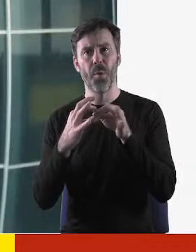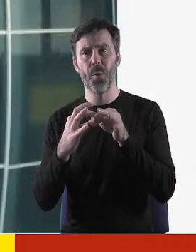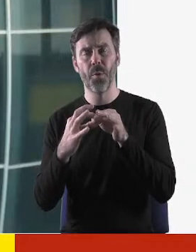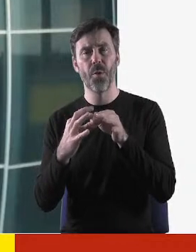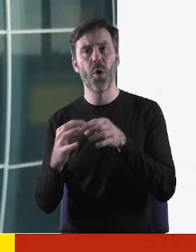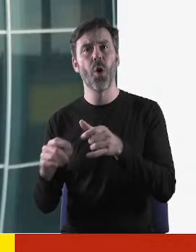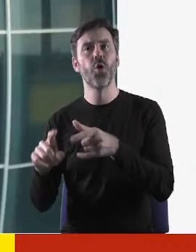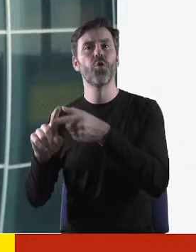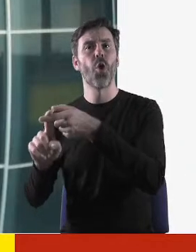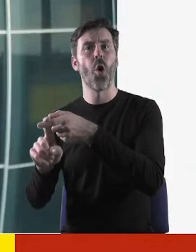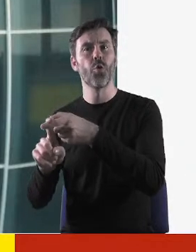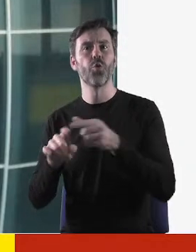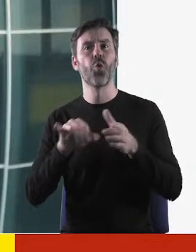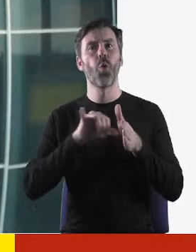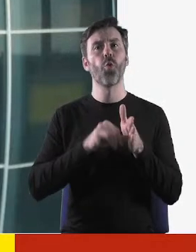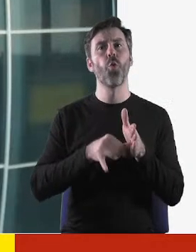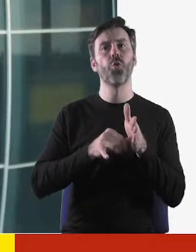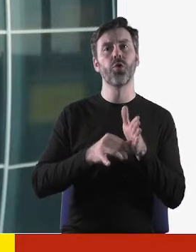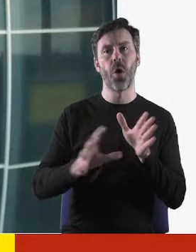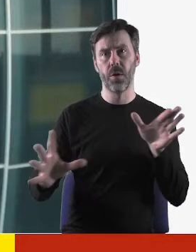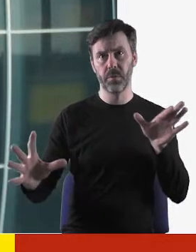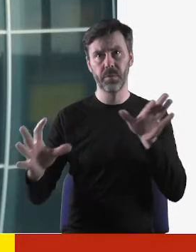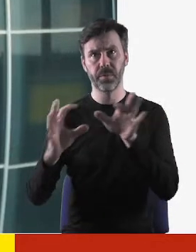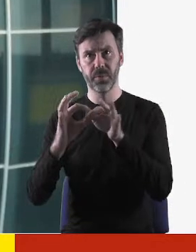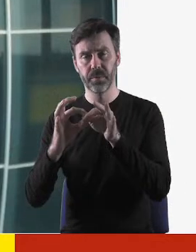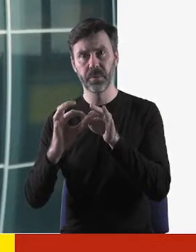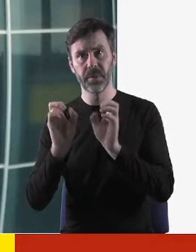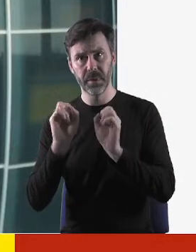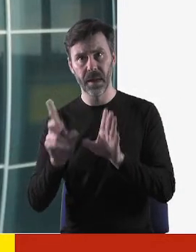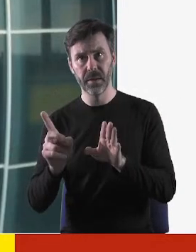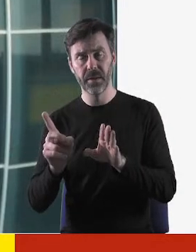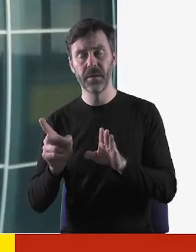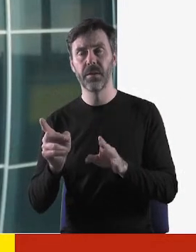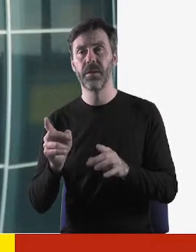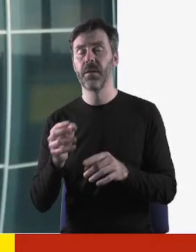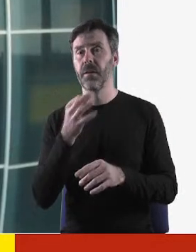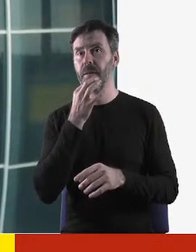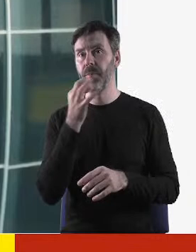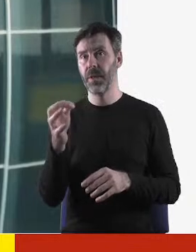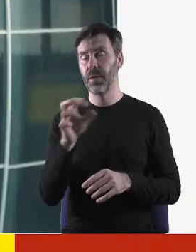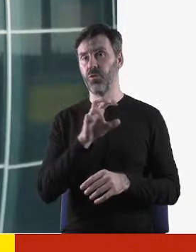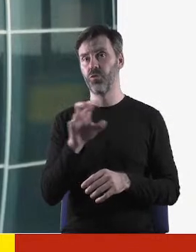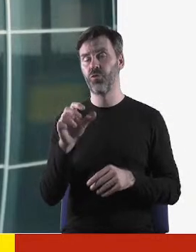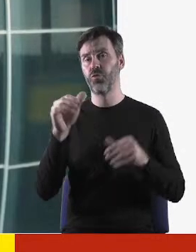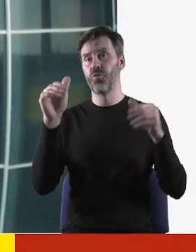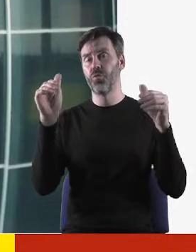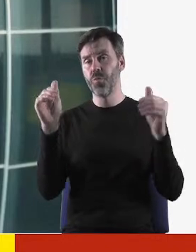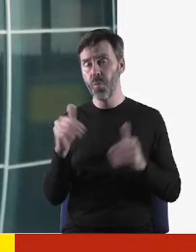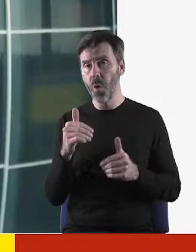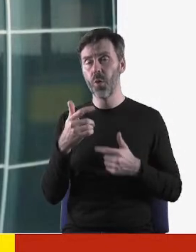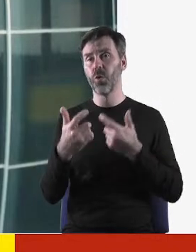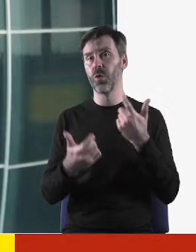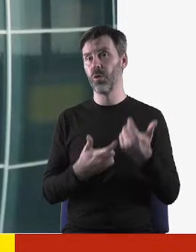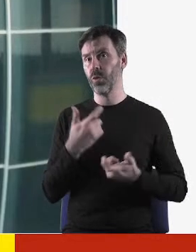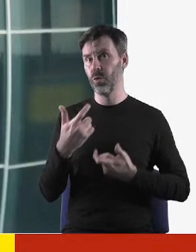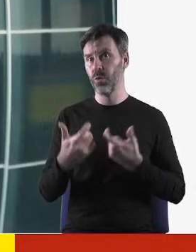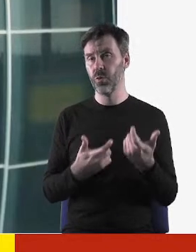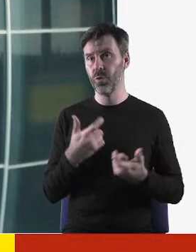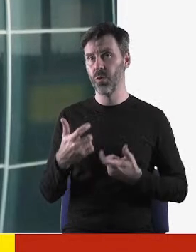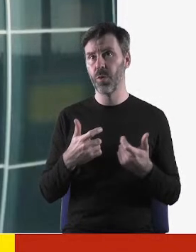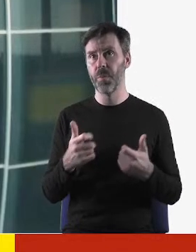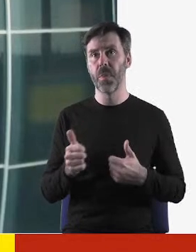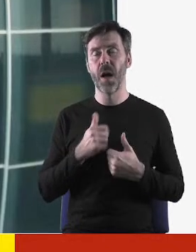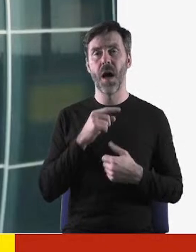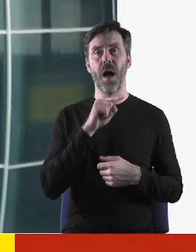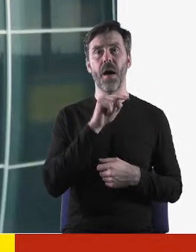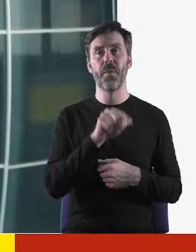Toruń z Kutnem, jeśli dobrze rozumiem. I pytanie jest takie, czy nie ma takiej możliwości, ewentualnie dlaczego nie ma takiej możliwości, aby to